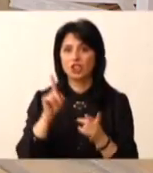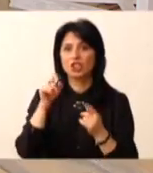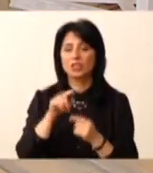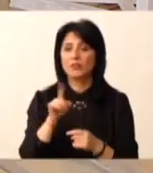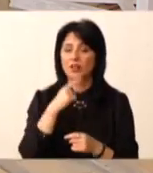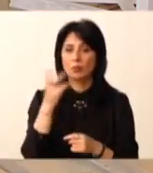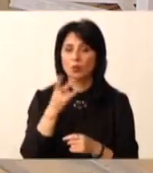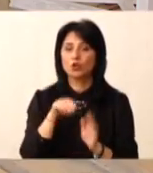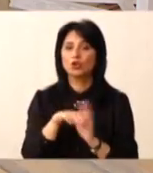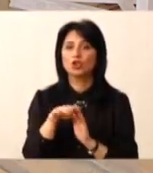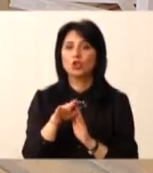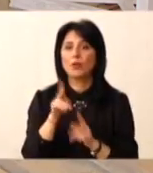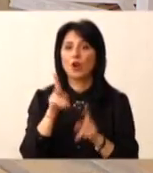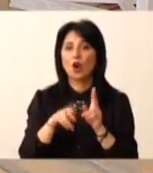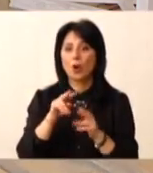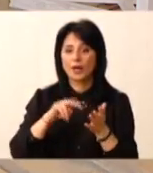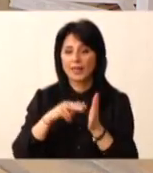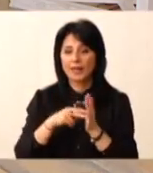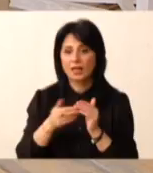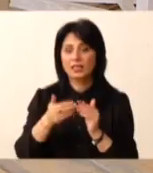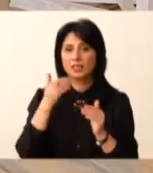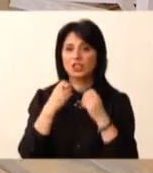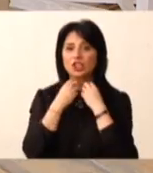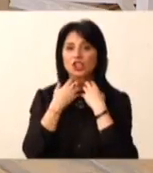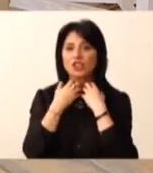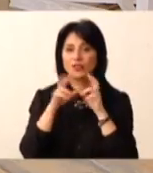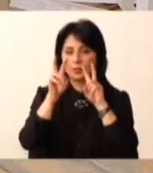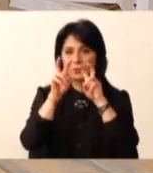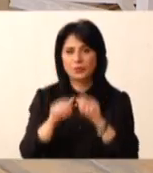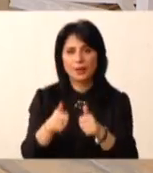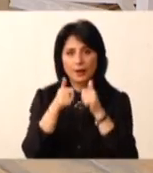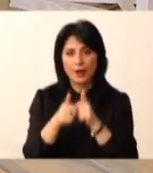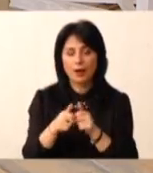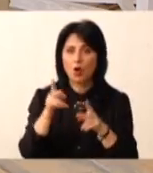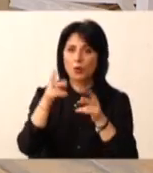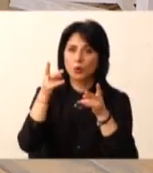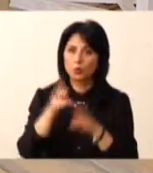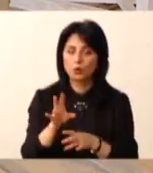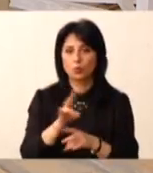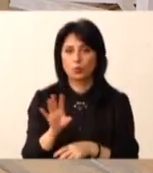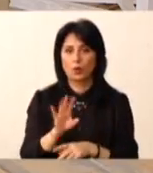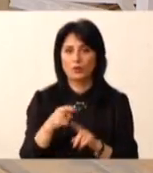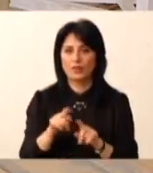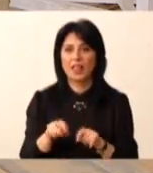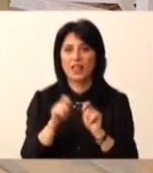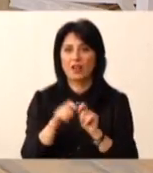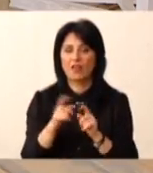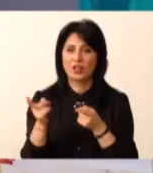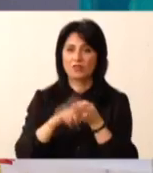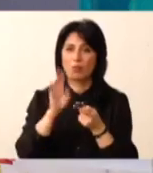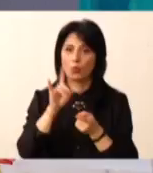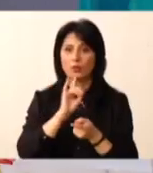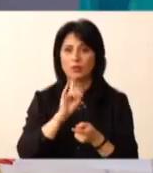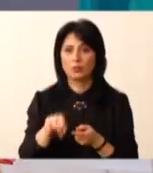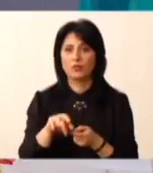შესაბამისად, რა თქმა უნდა, ჯობია რომ ოპერაციის დაგეგმვის წინ ფარისებრი ჯირკვლის ფუნქცია იყოს გამოკვლეული, რათა დროულად მოხდეს აი დარღვევების მოწესრიგება